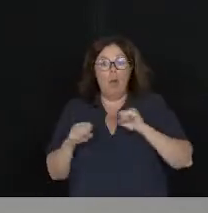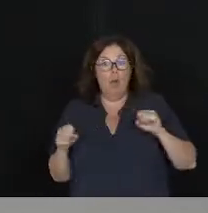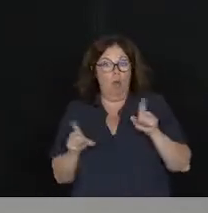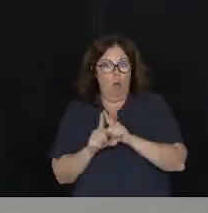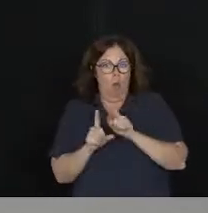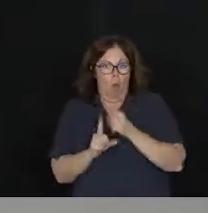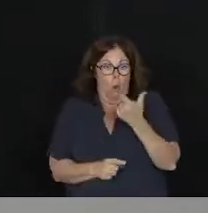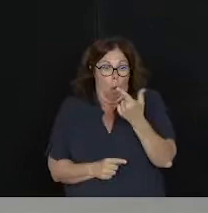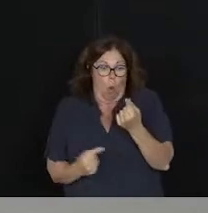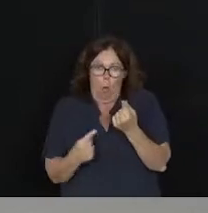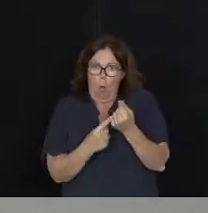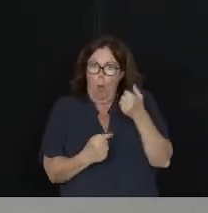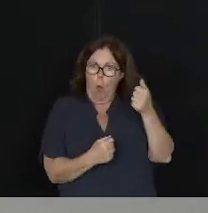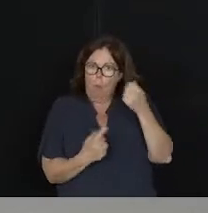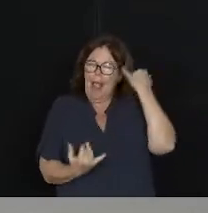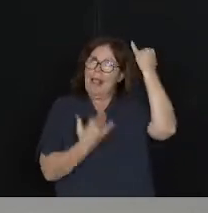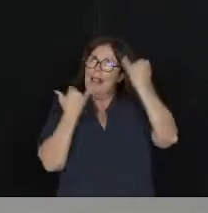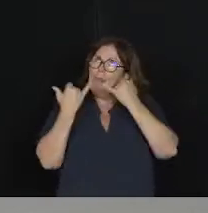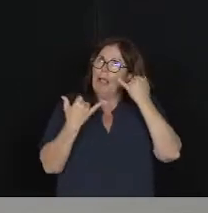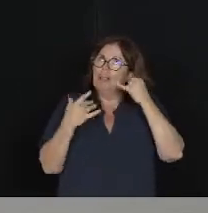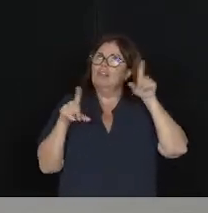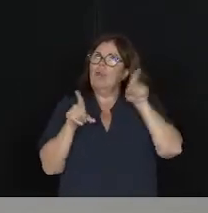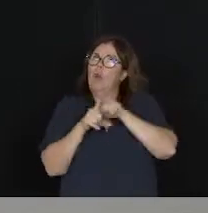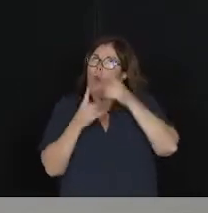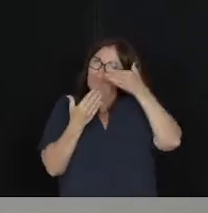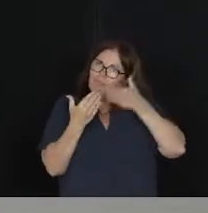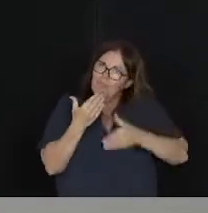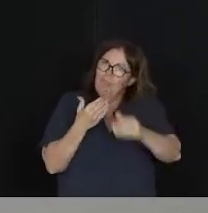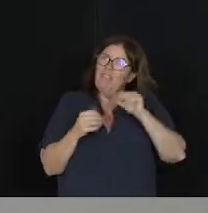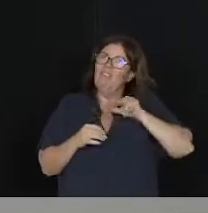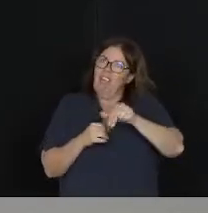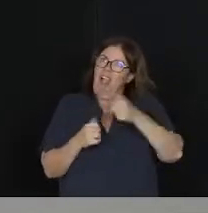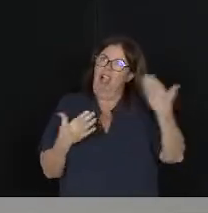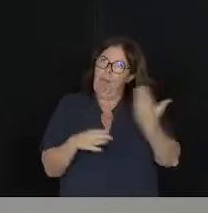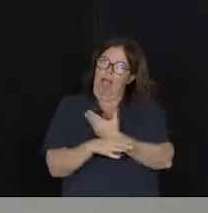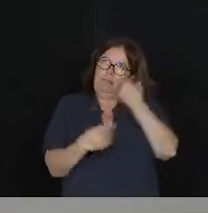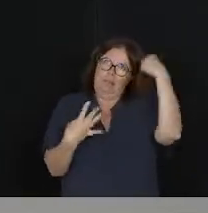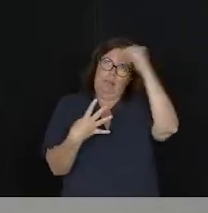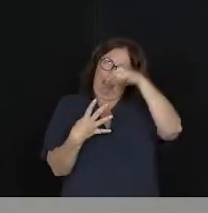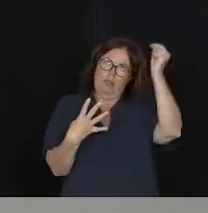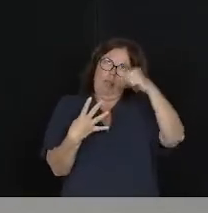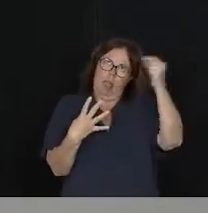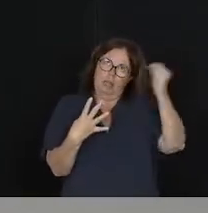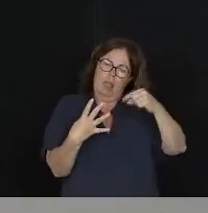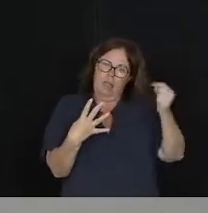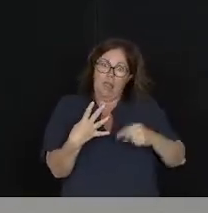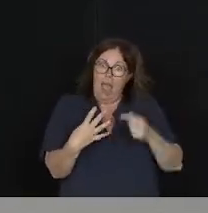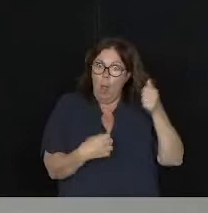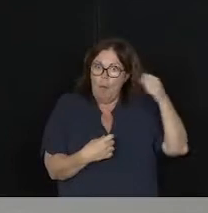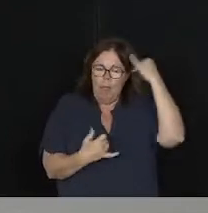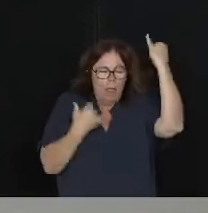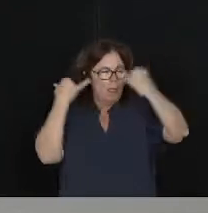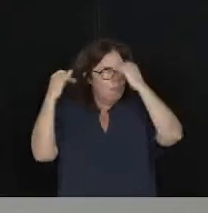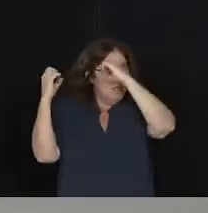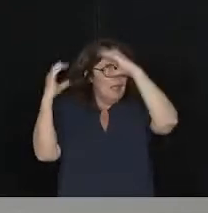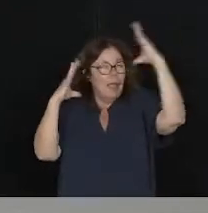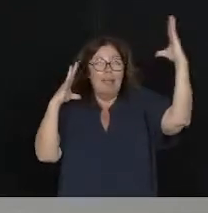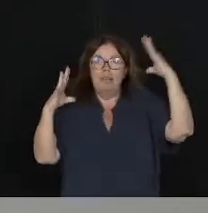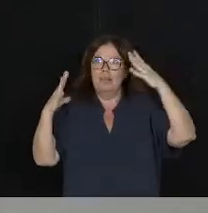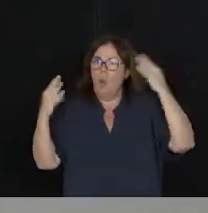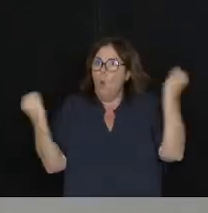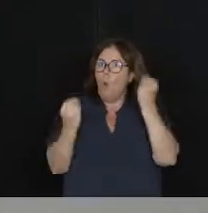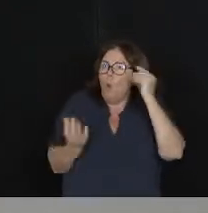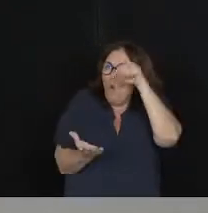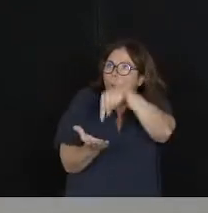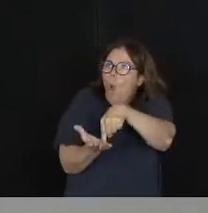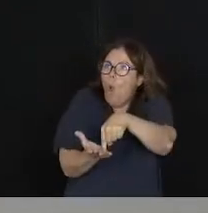fait, construisent des scénarios de leur retour. Ils imaginent très précisément les gestes, les sentiments, les décors hein, du retour. Ils